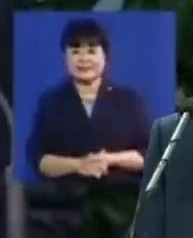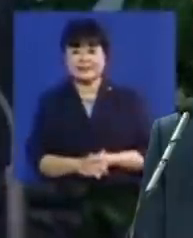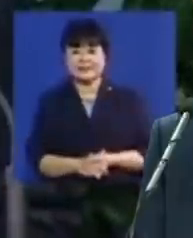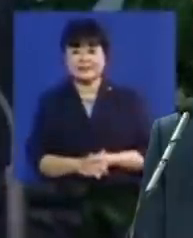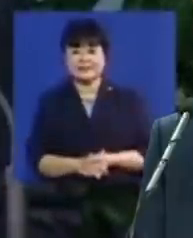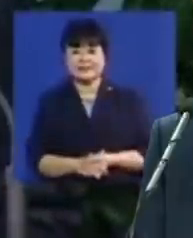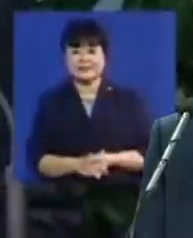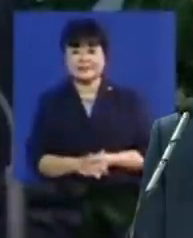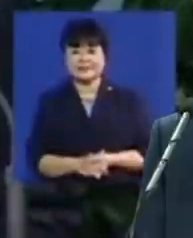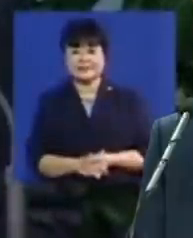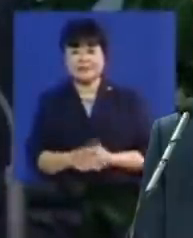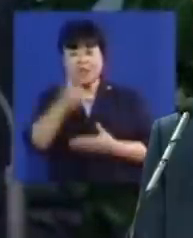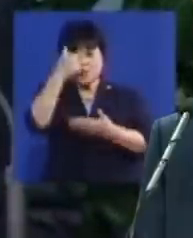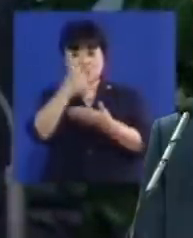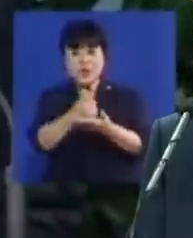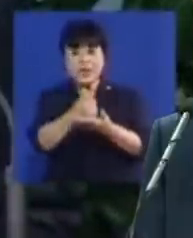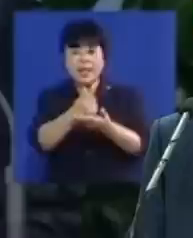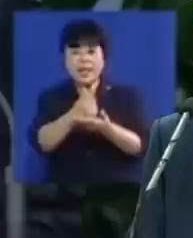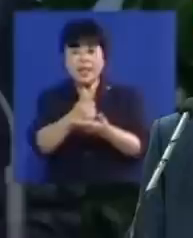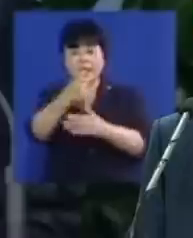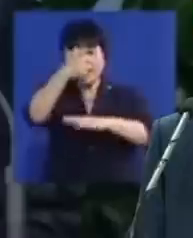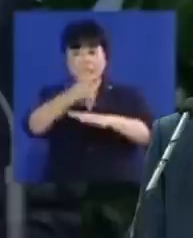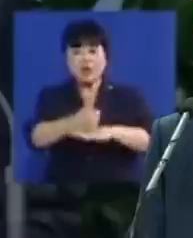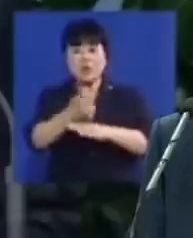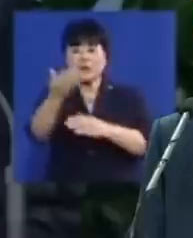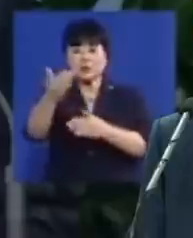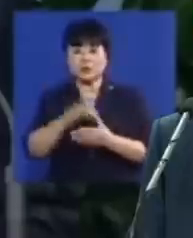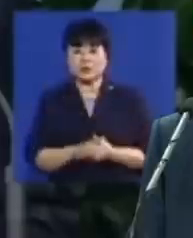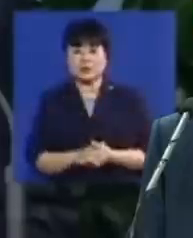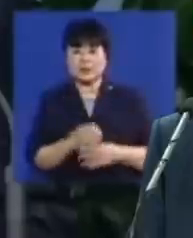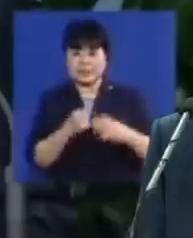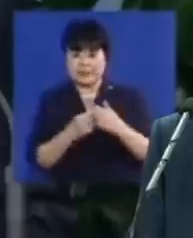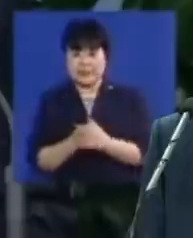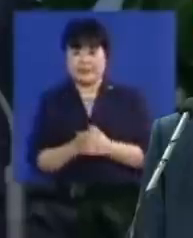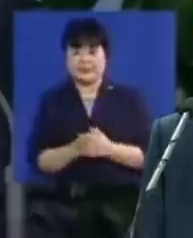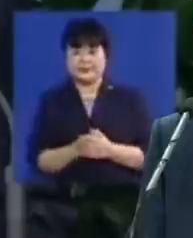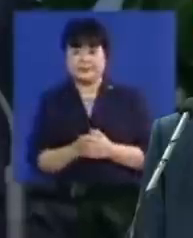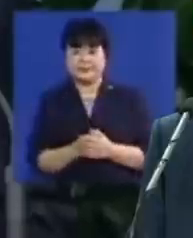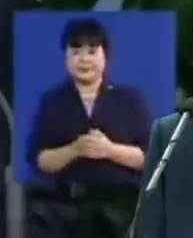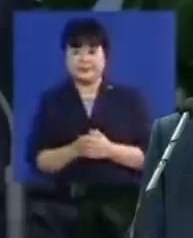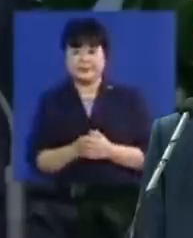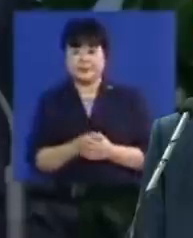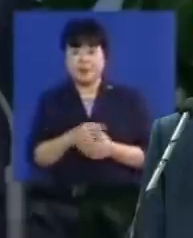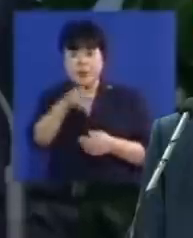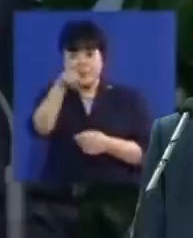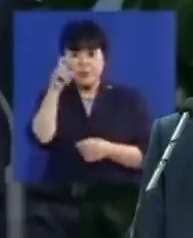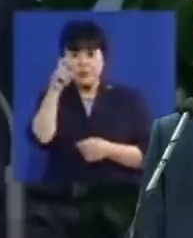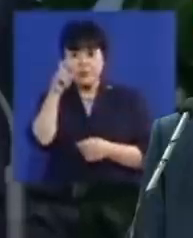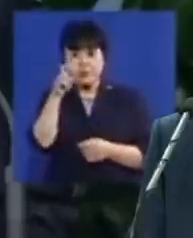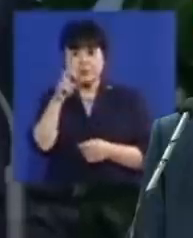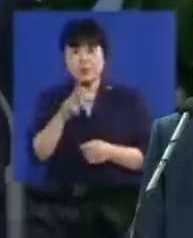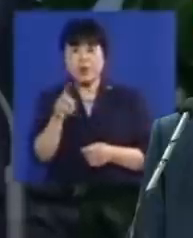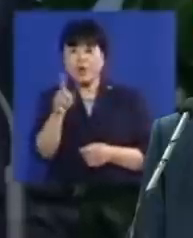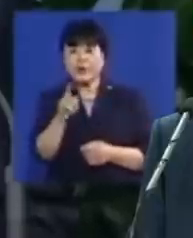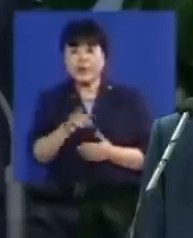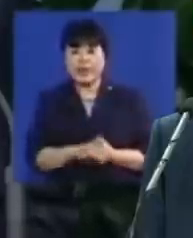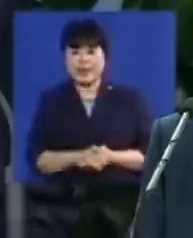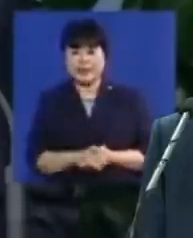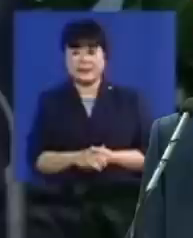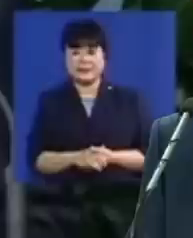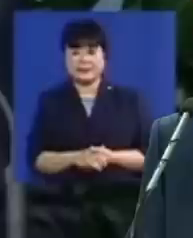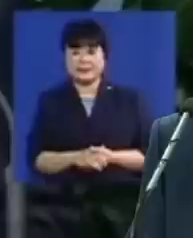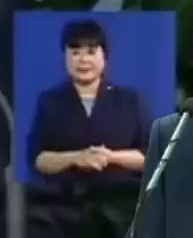죄의 결과를 가져온다는 것입니다. 그러므로 우리 미움이 어떻게